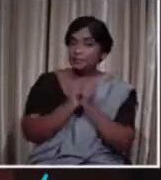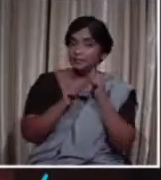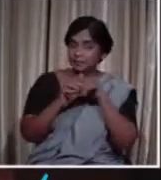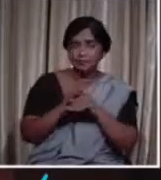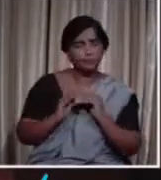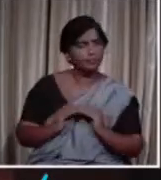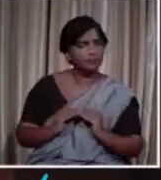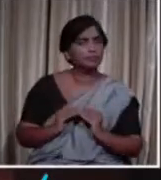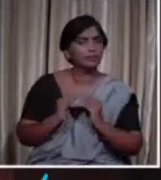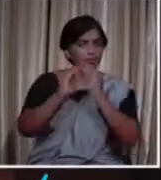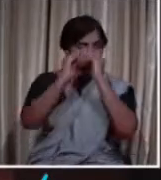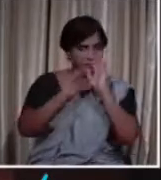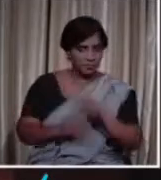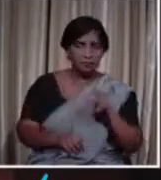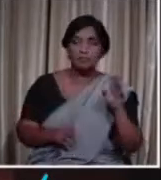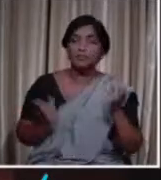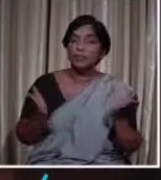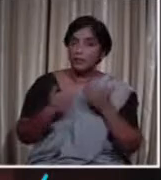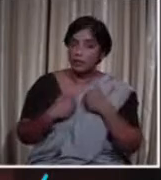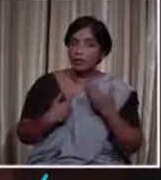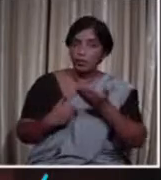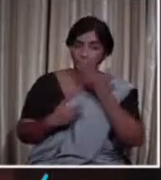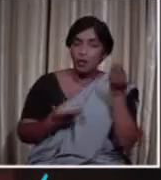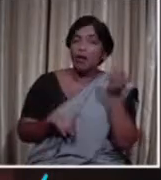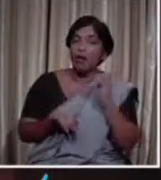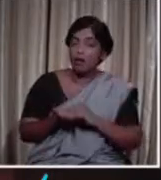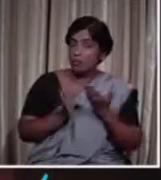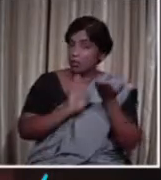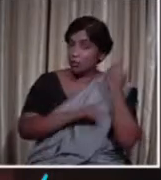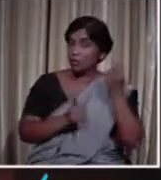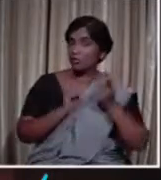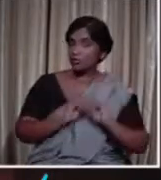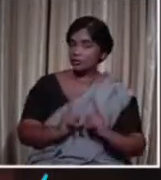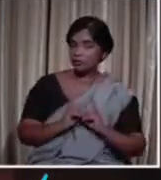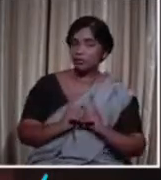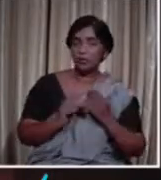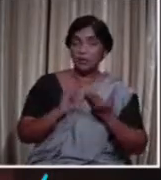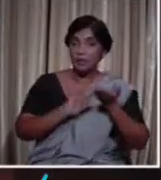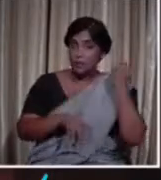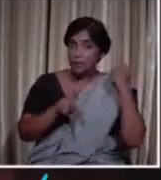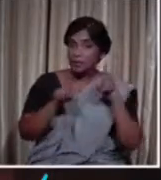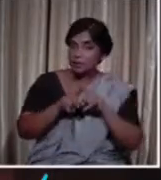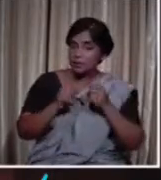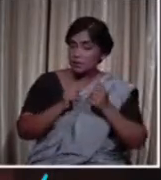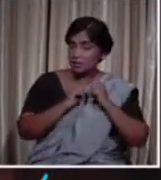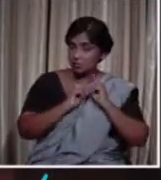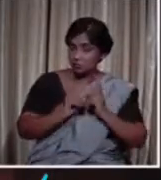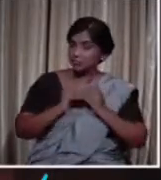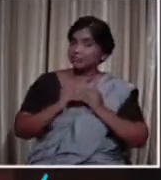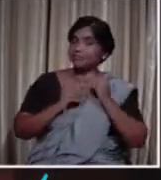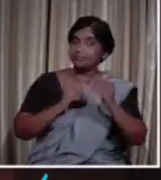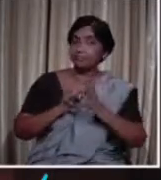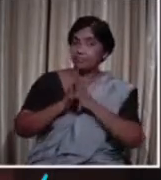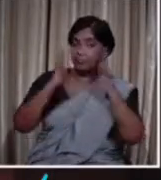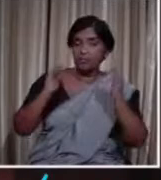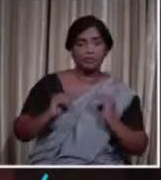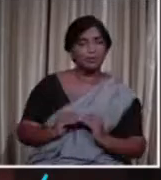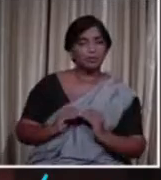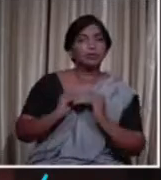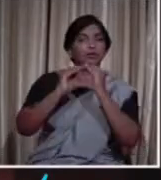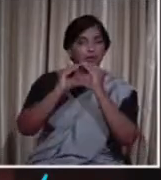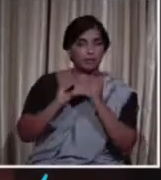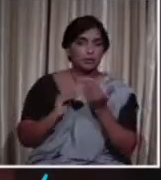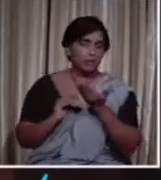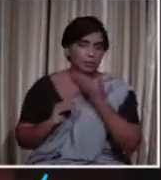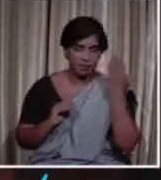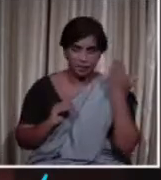ප්‍රවර්ධනය කිරීම තුළින් අපිට පුළුවන් ආපහු පෙර තත්ත්වයට සහ පෙර තත්ත්වයේ පසු කරගෙන ලොකු ප්‍රගතියක් ලබා ගන්න තත්ත්වයකට